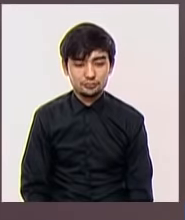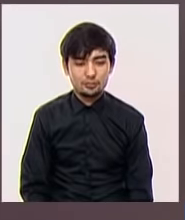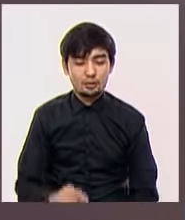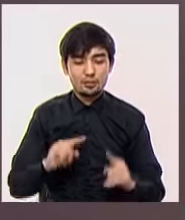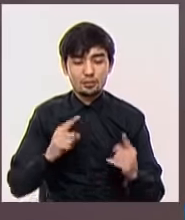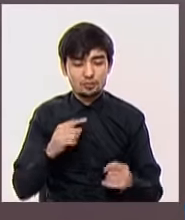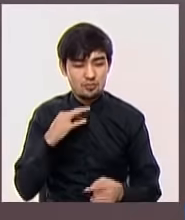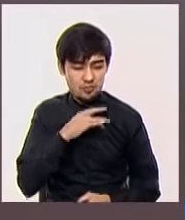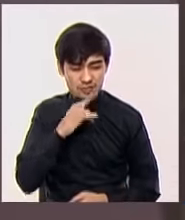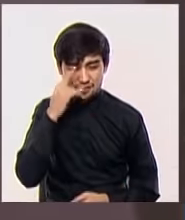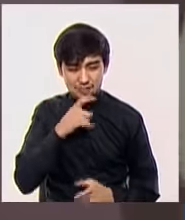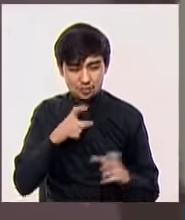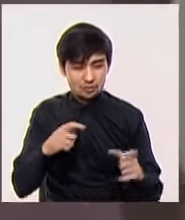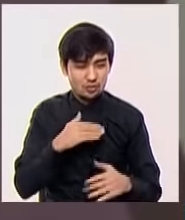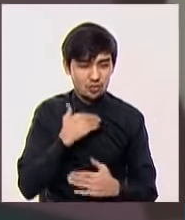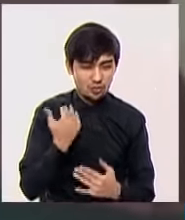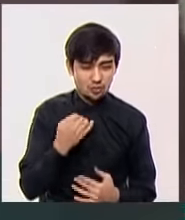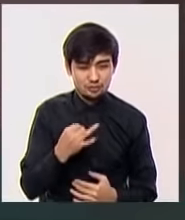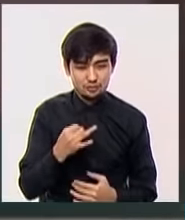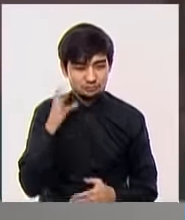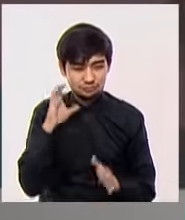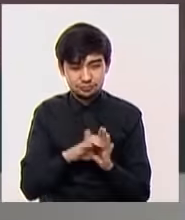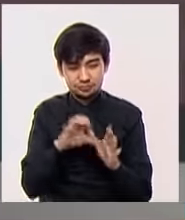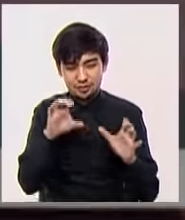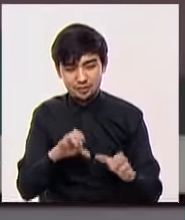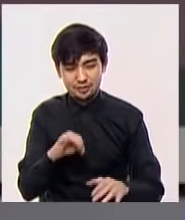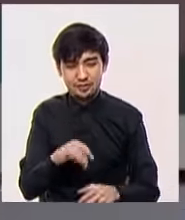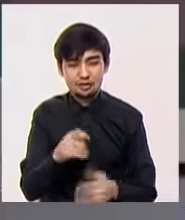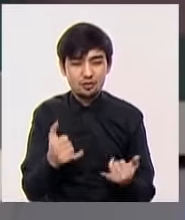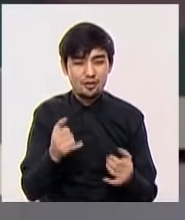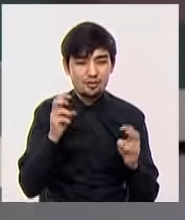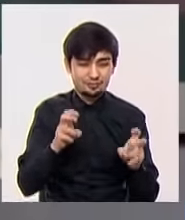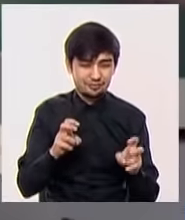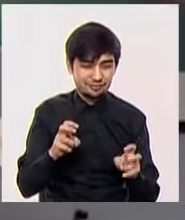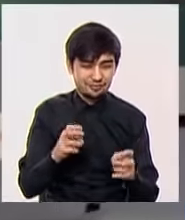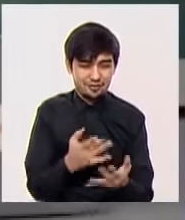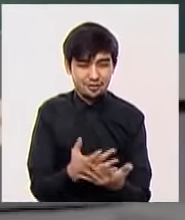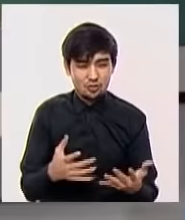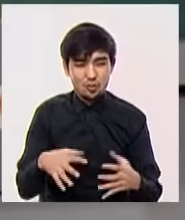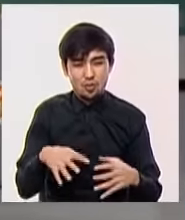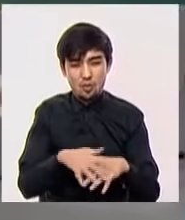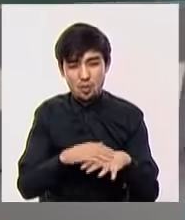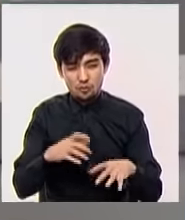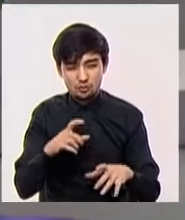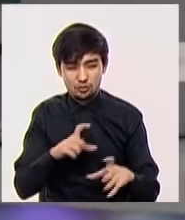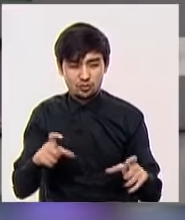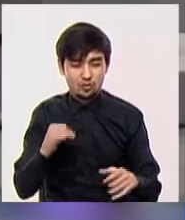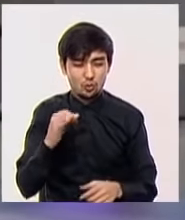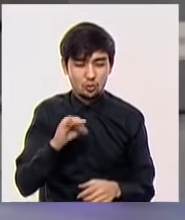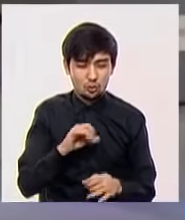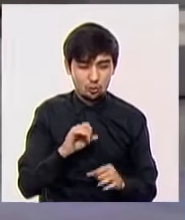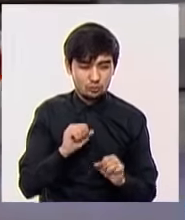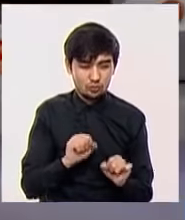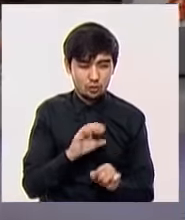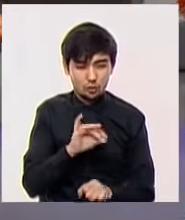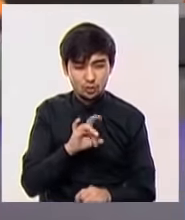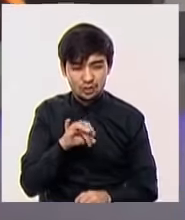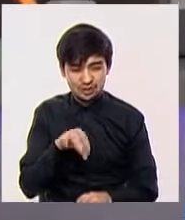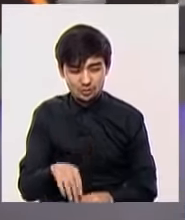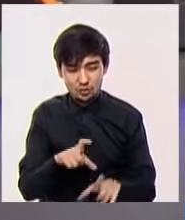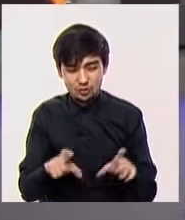многие казахстанцы не хотят соблюдать законы и на эту тему сейчас активно размышляют общественники и юристы напомню об усилении